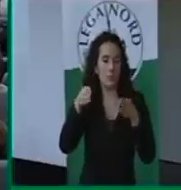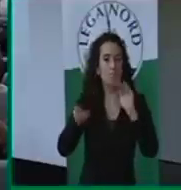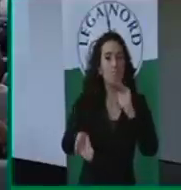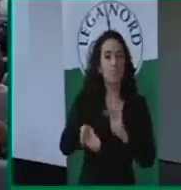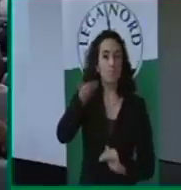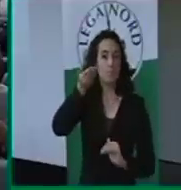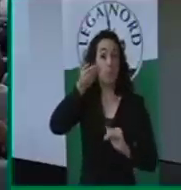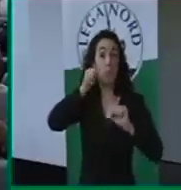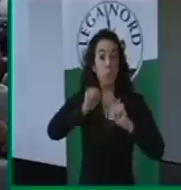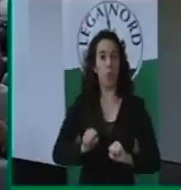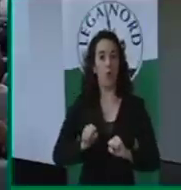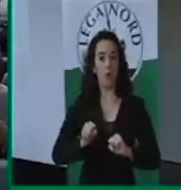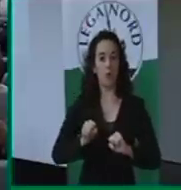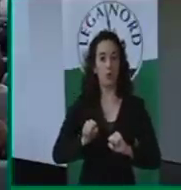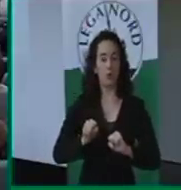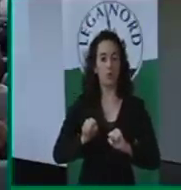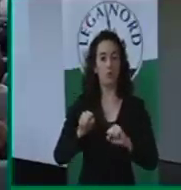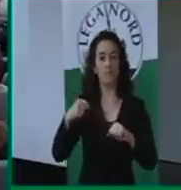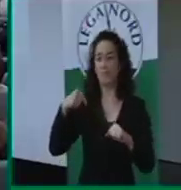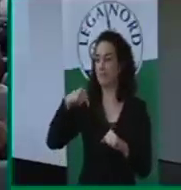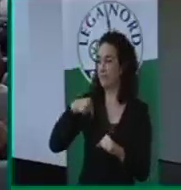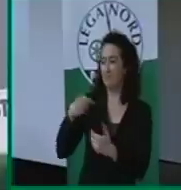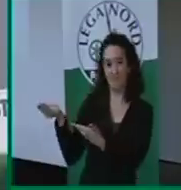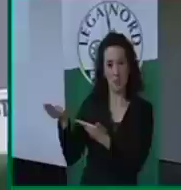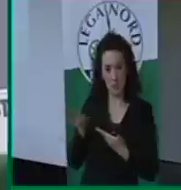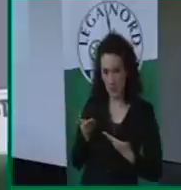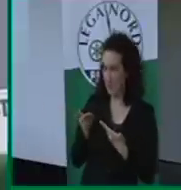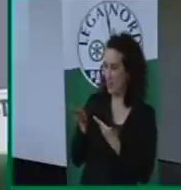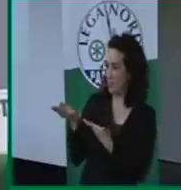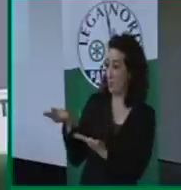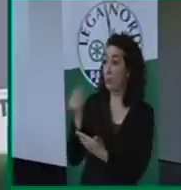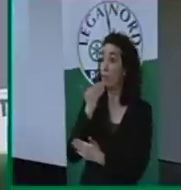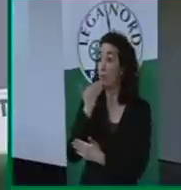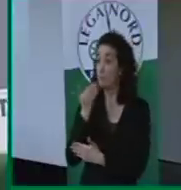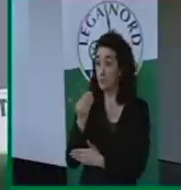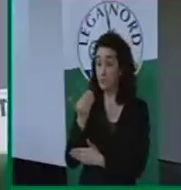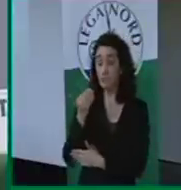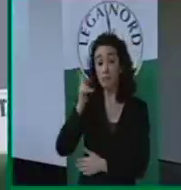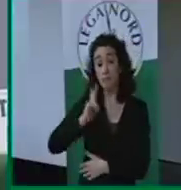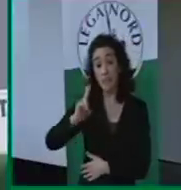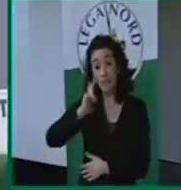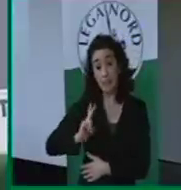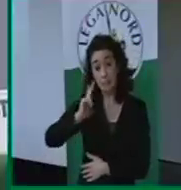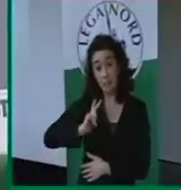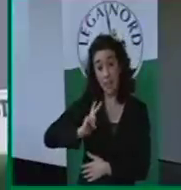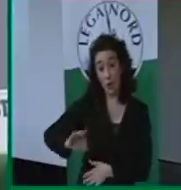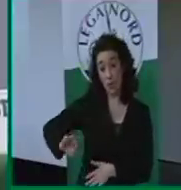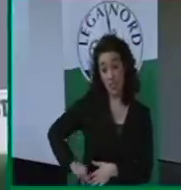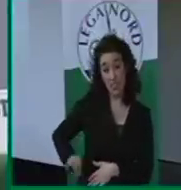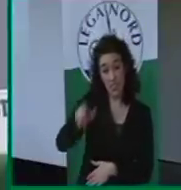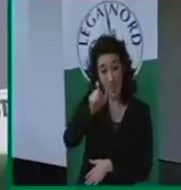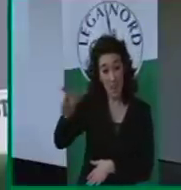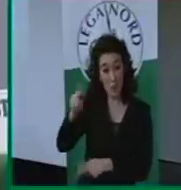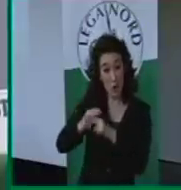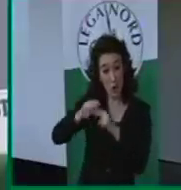il benvenuto Spero magari con l'aiuto dei nostri senatori giù a Roma che riescono a fare qualcosa contro questa